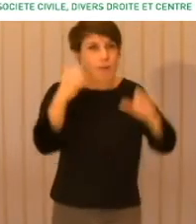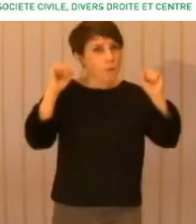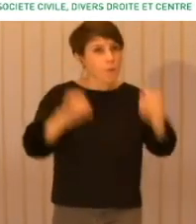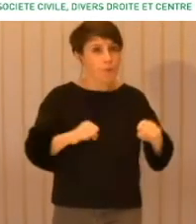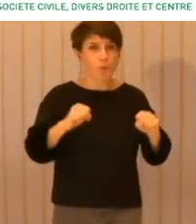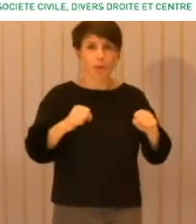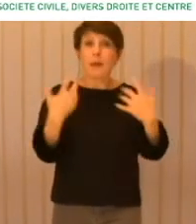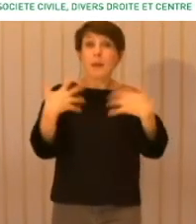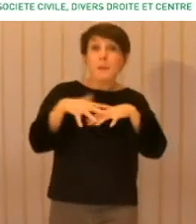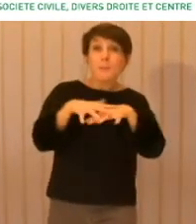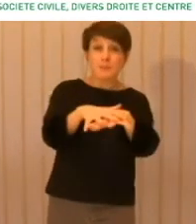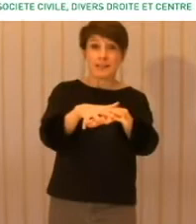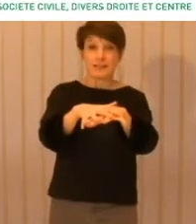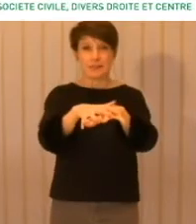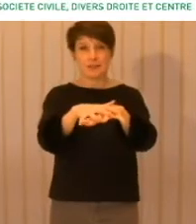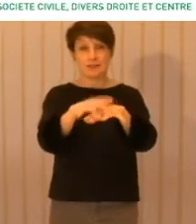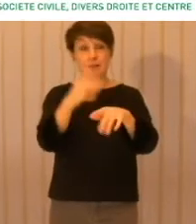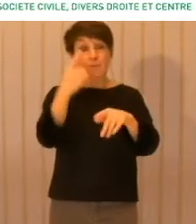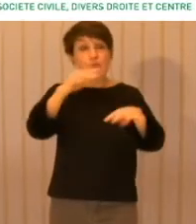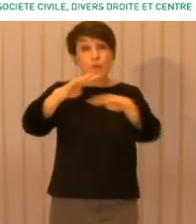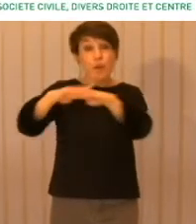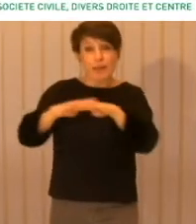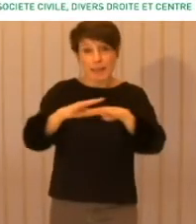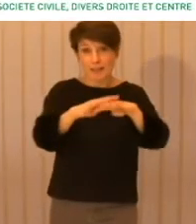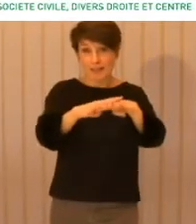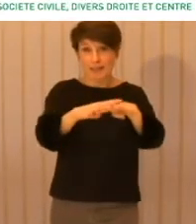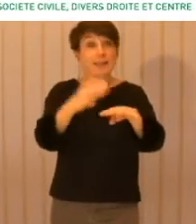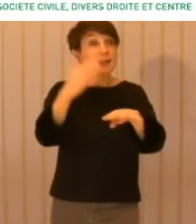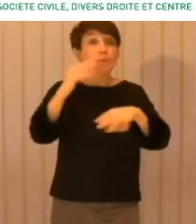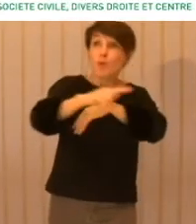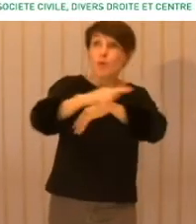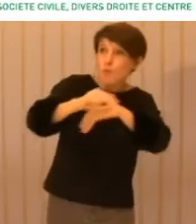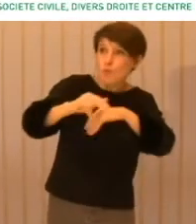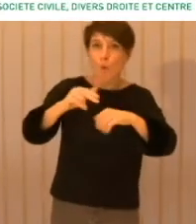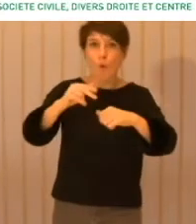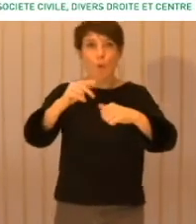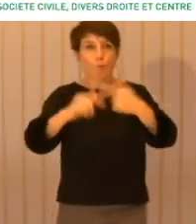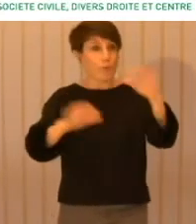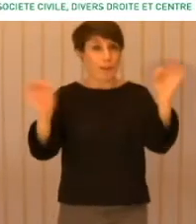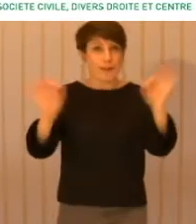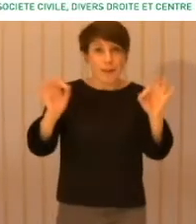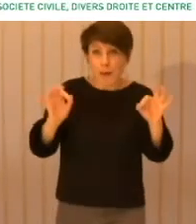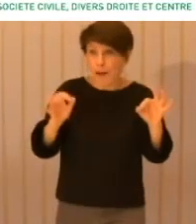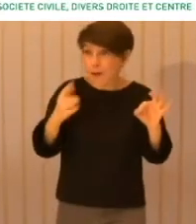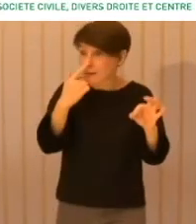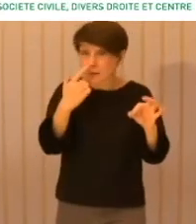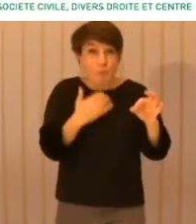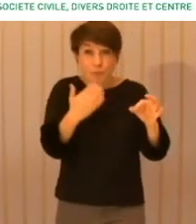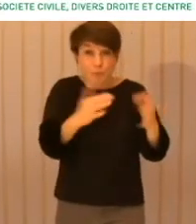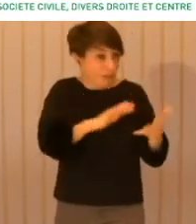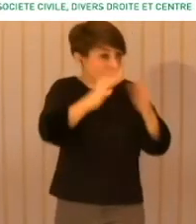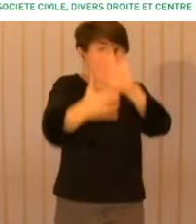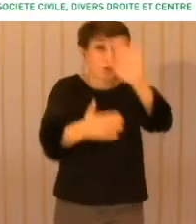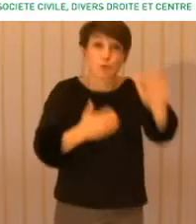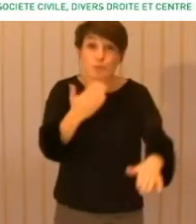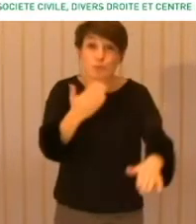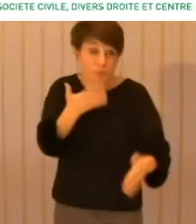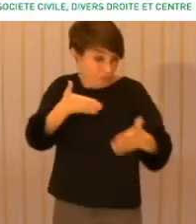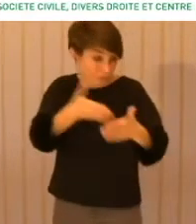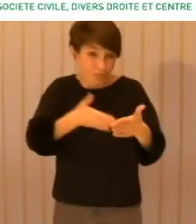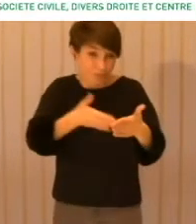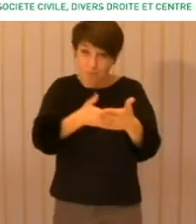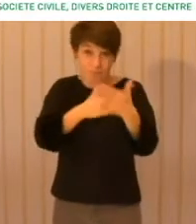la mixité d'usage des quartiers, sans cette mixité-là, ils ne pourront jamais être requalifiés. Ils